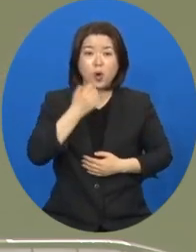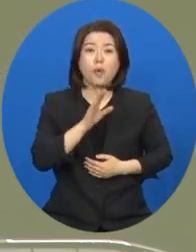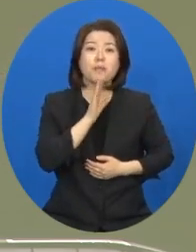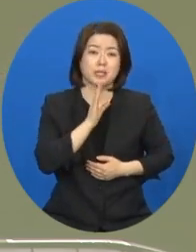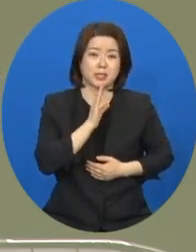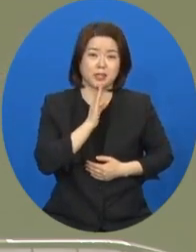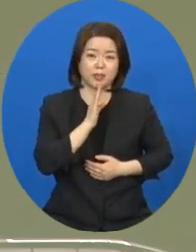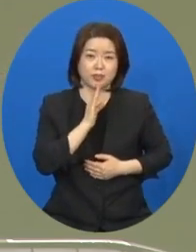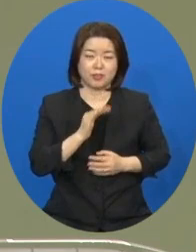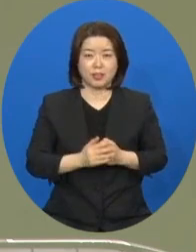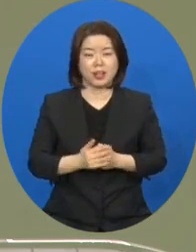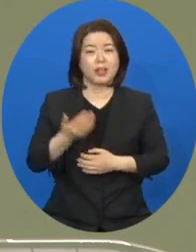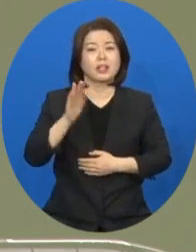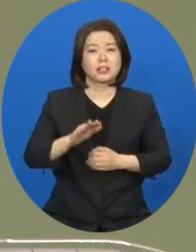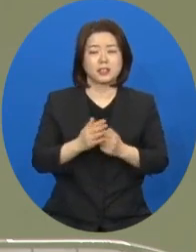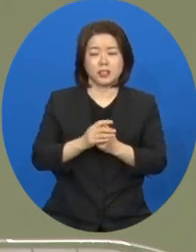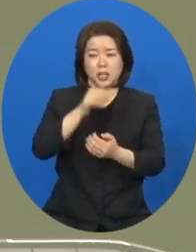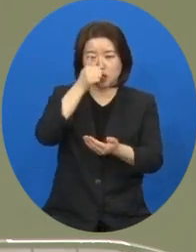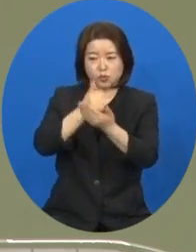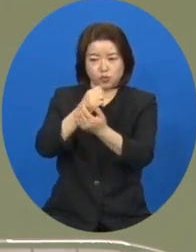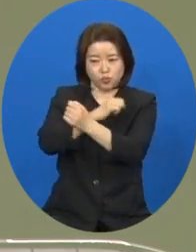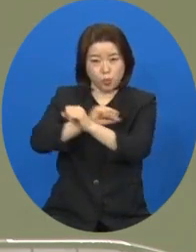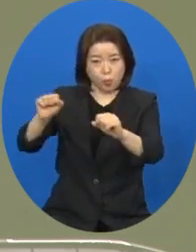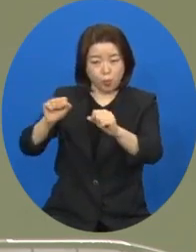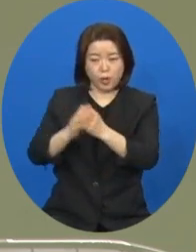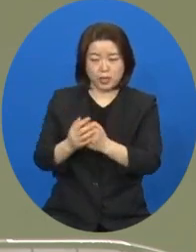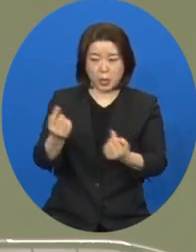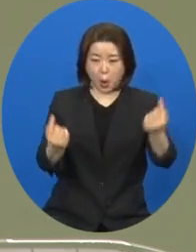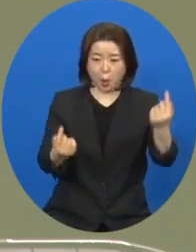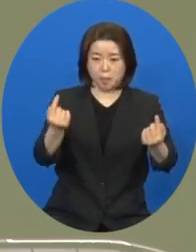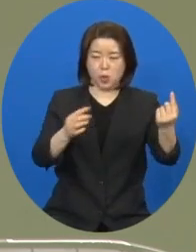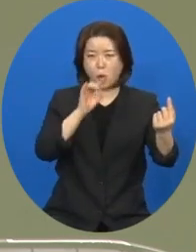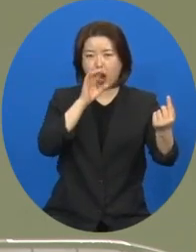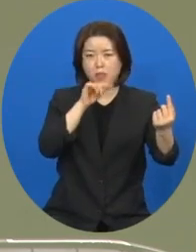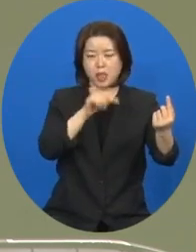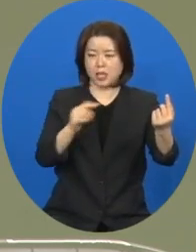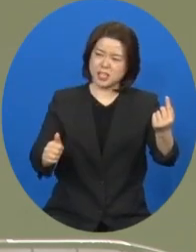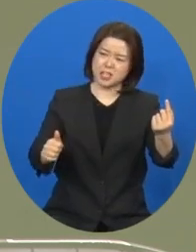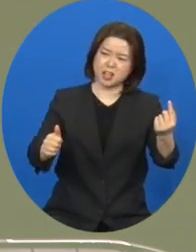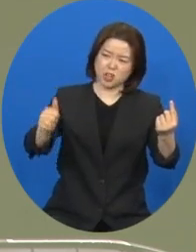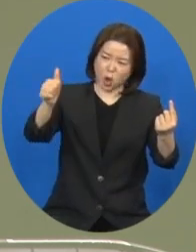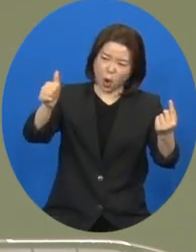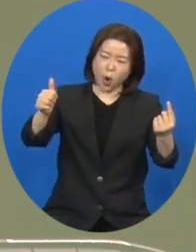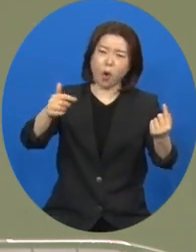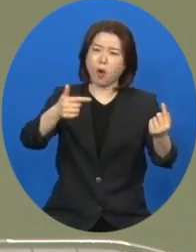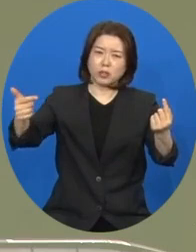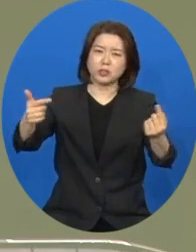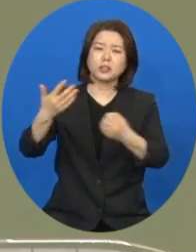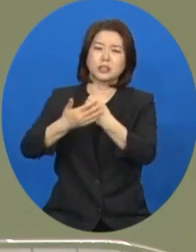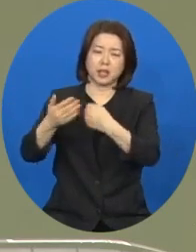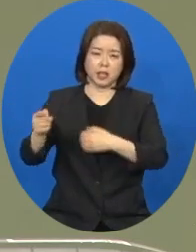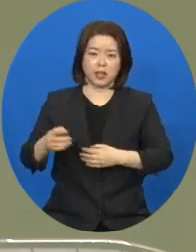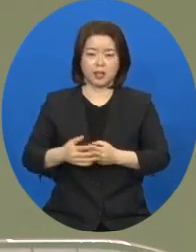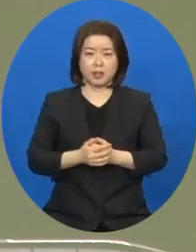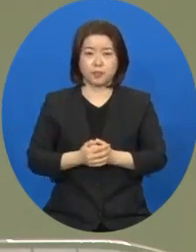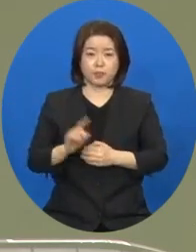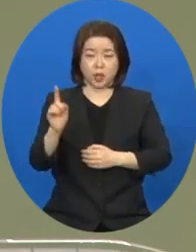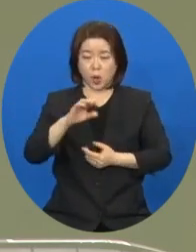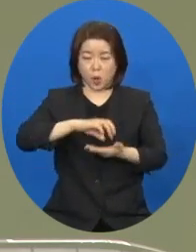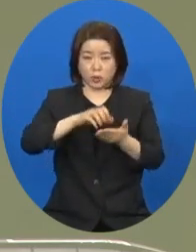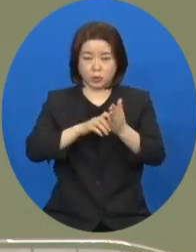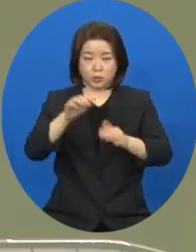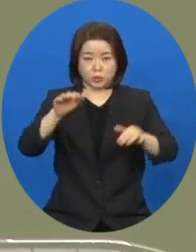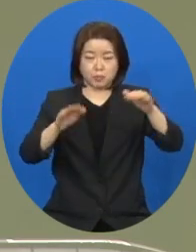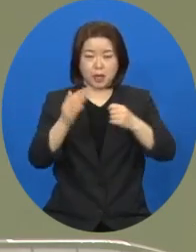하죠. 근데 속죄함을 받은 것과는 비교가 안 돼요. 어느 정도 차이가 나느냐. 예수님께서 1만